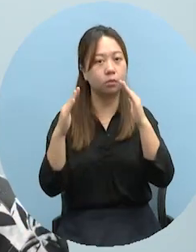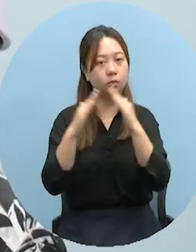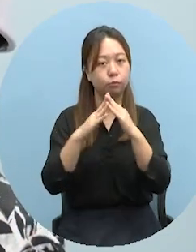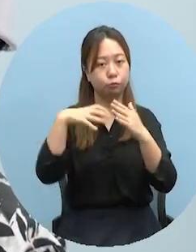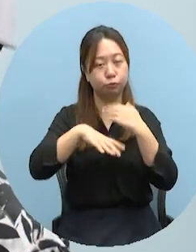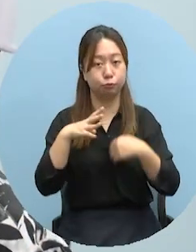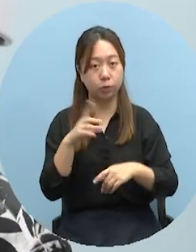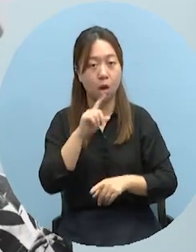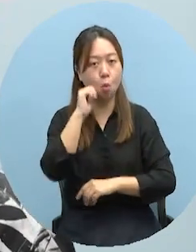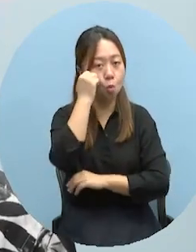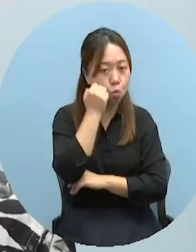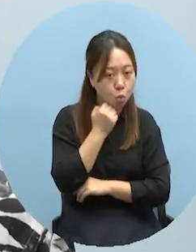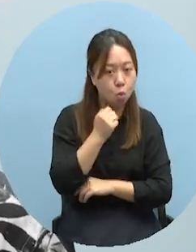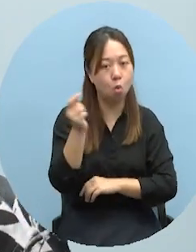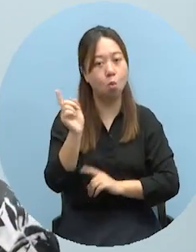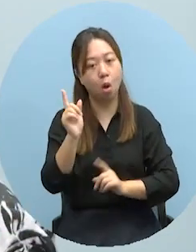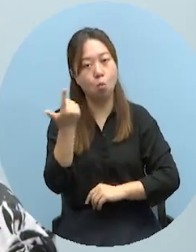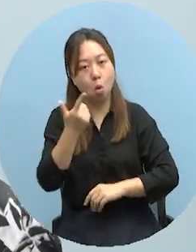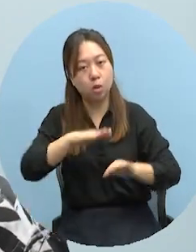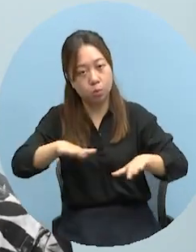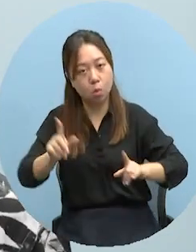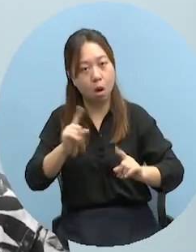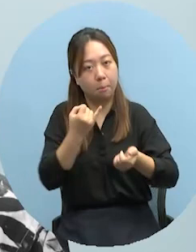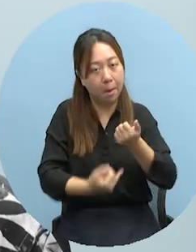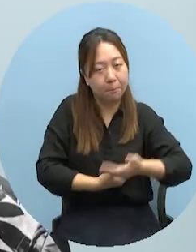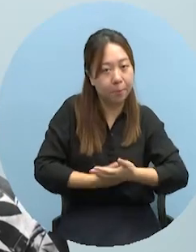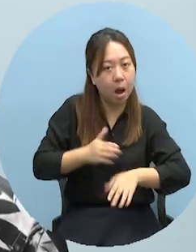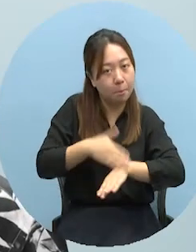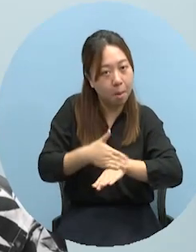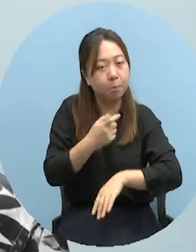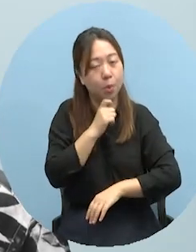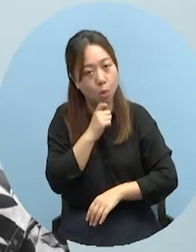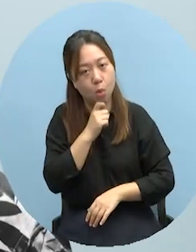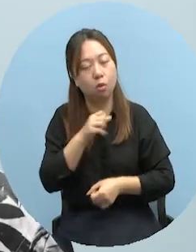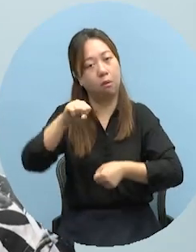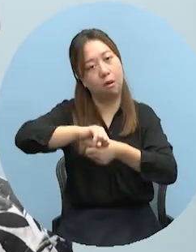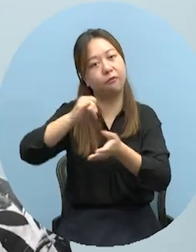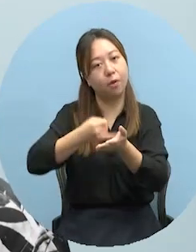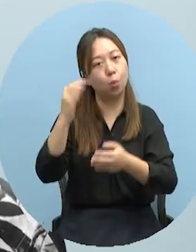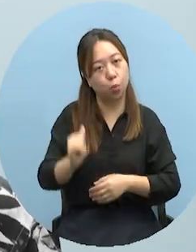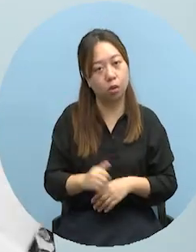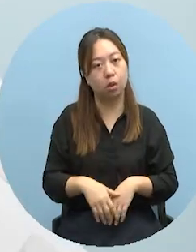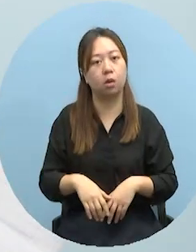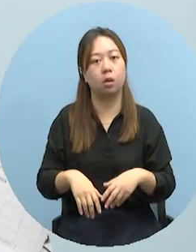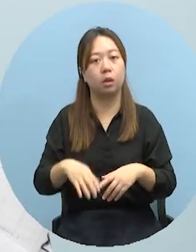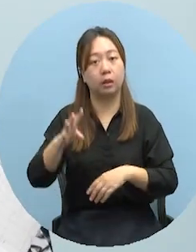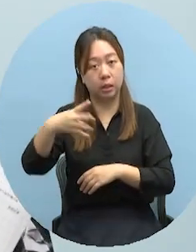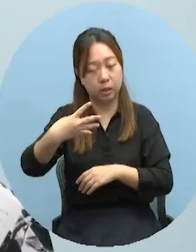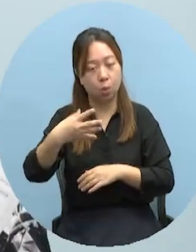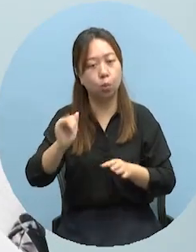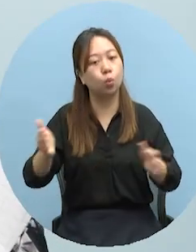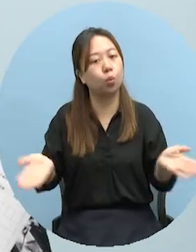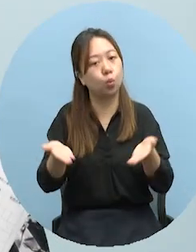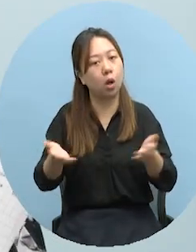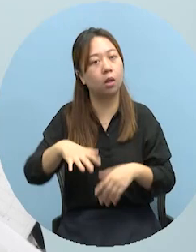啦，有很多小朋友啦，或者有初生嬰兒的呢，那我們呢都會加一些分。最後呢，就是我們都鼓勵大家呢是選